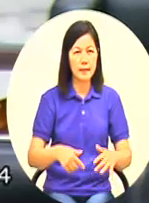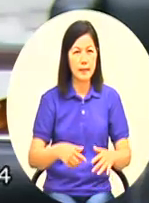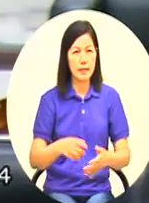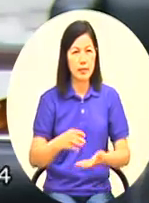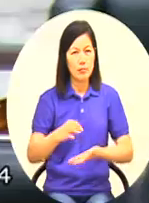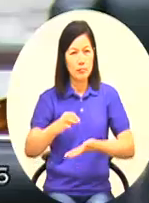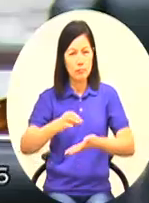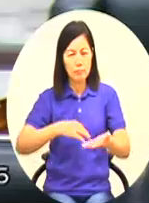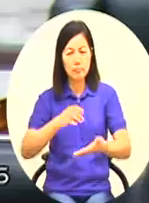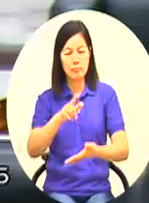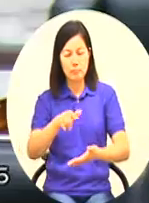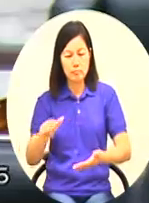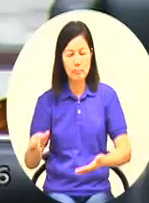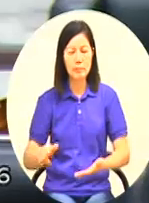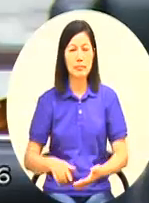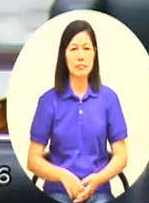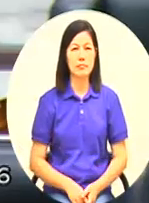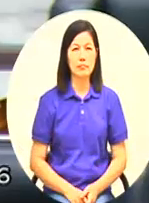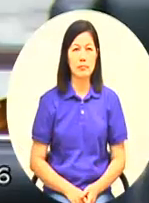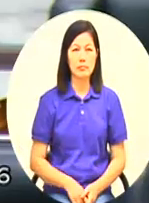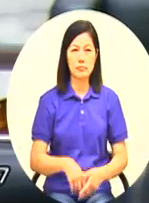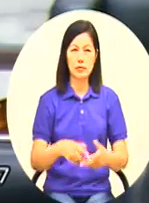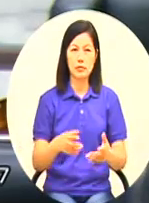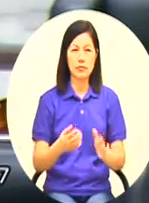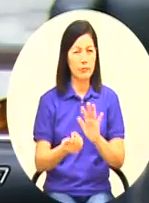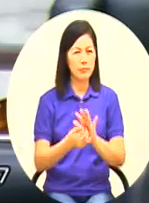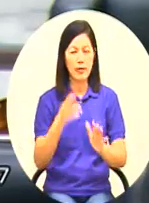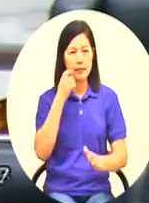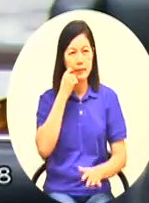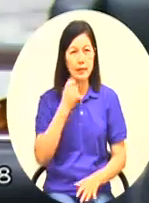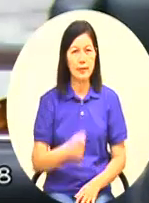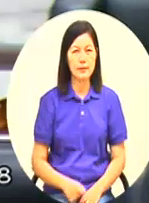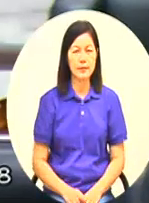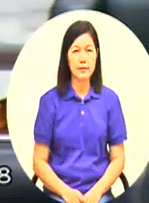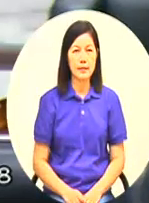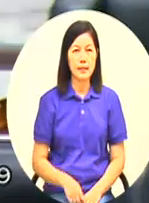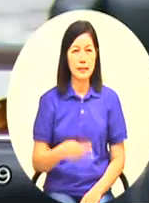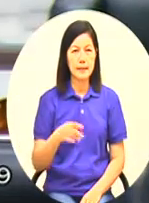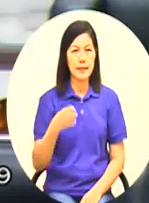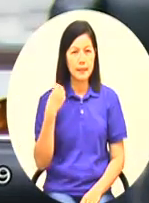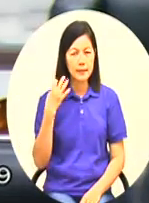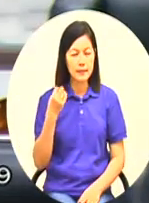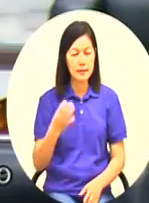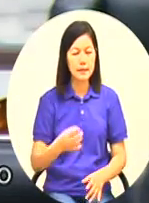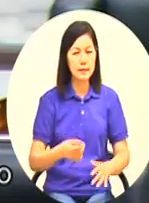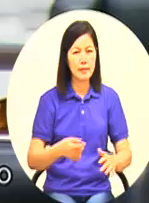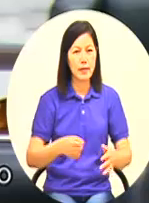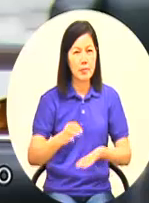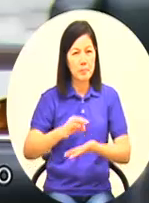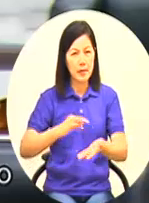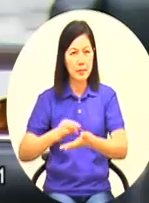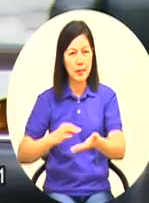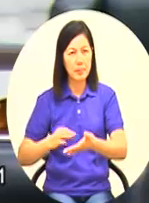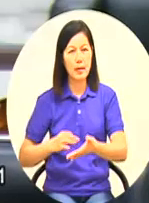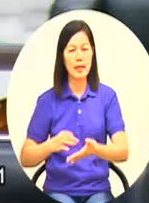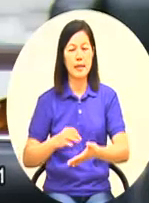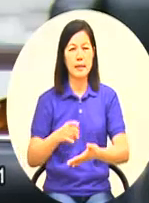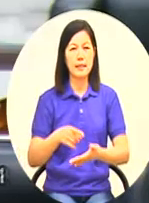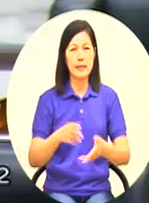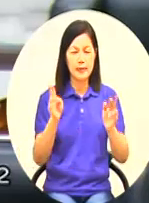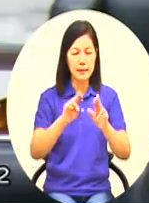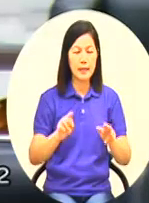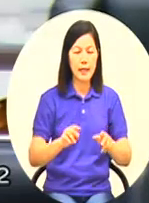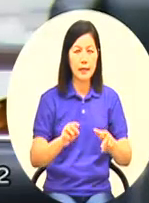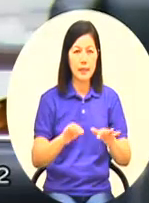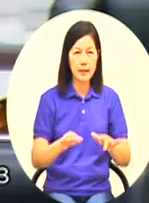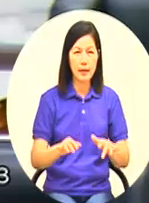防，那现在又有新兴的销赃的管道的走向，电脑化还有